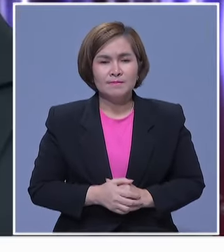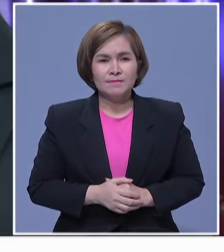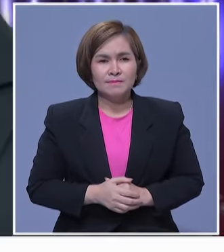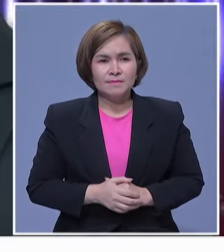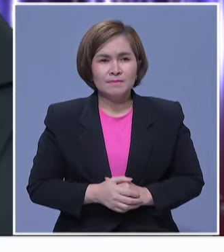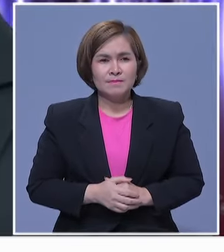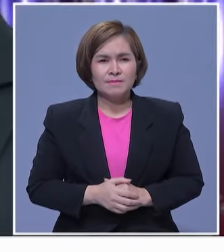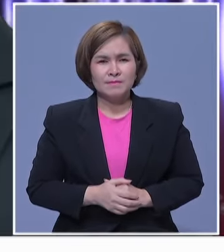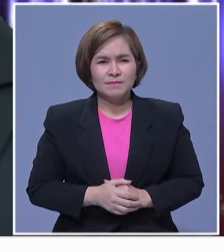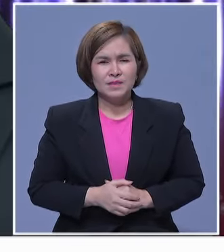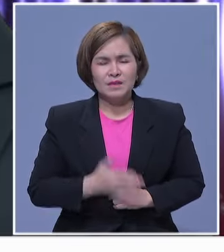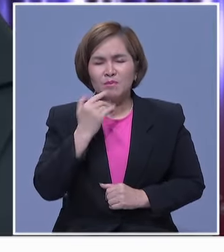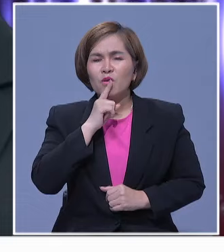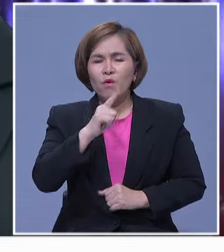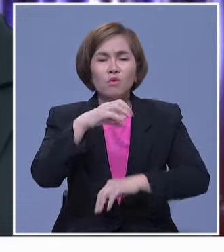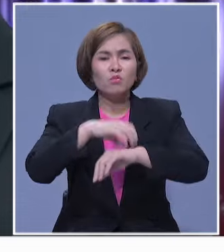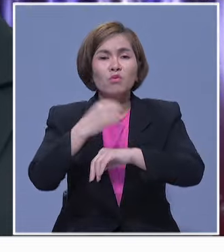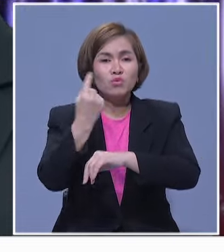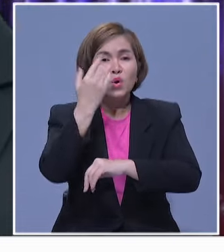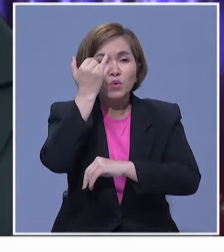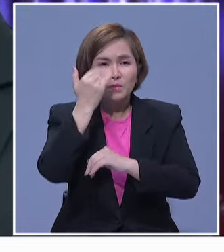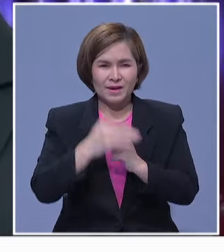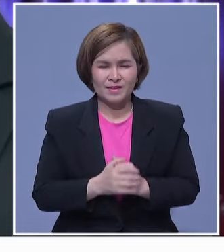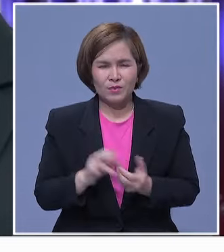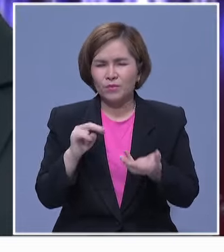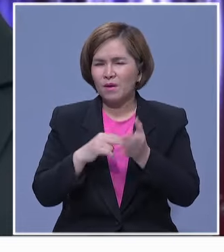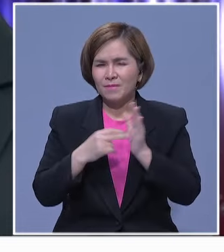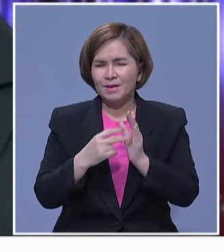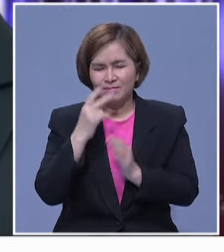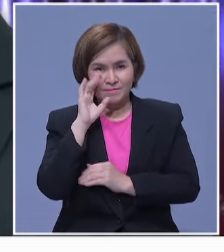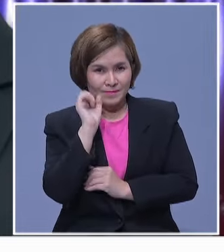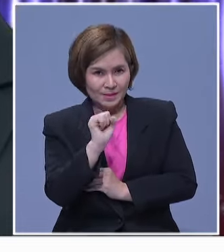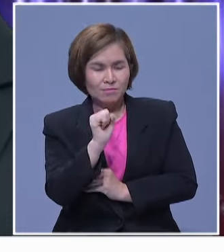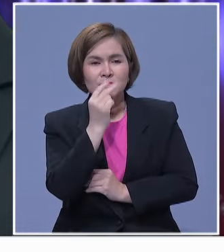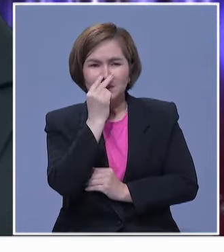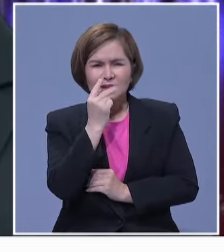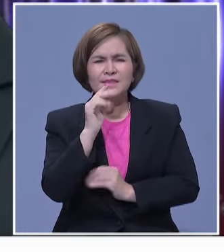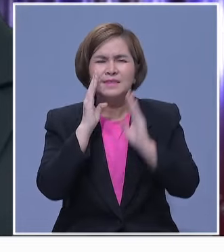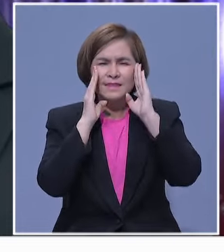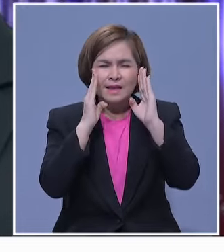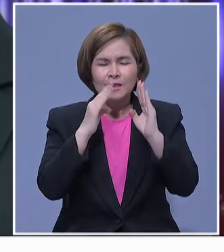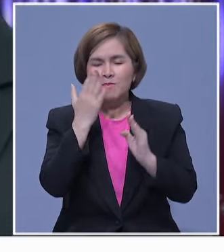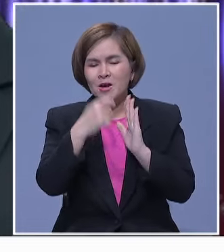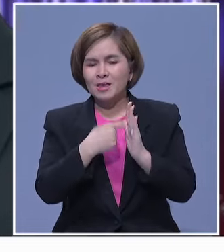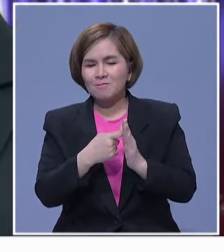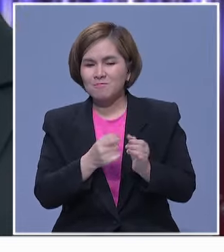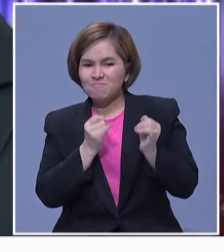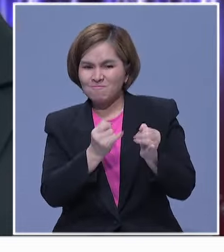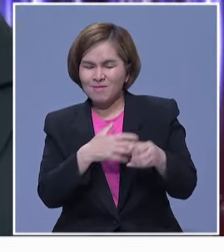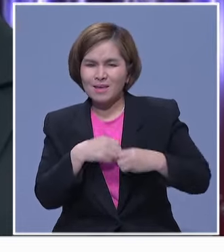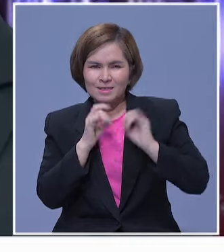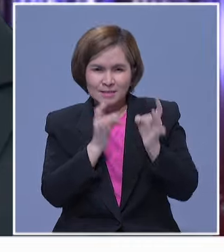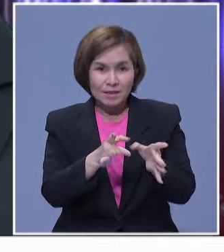ทำไมมาร้องเฉพาะลุงป้อมล่ะ ค่ะ นี่มันก็แสดงให้เห็นว่ามันจงเกลียดจงชังจงร่างจงผลา